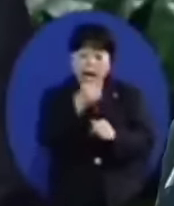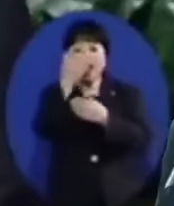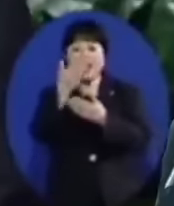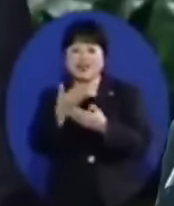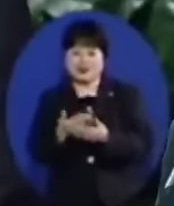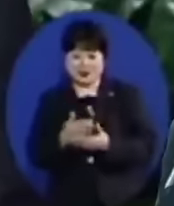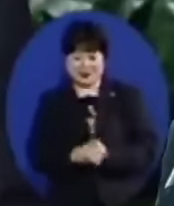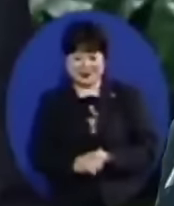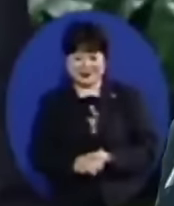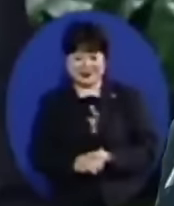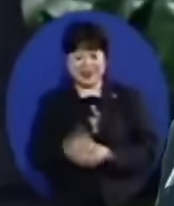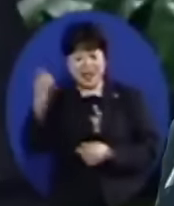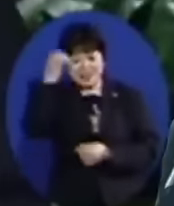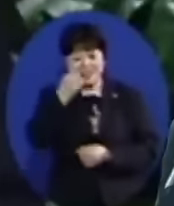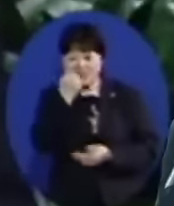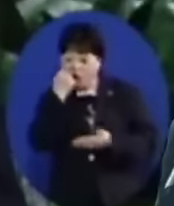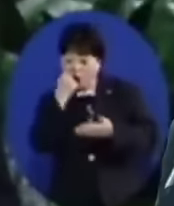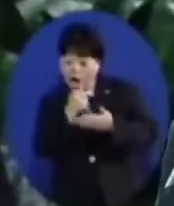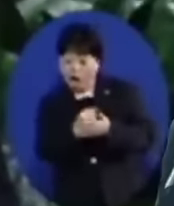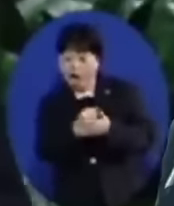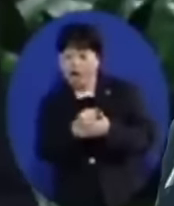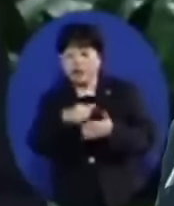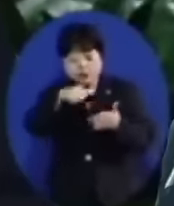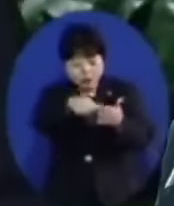받다. 성령이 도장을 찍어주셨다.